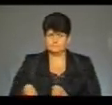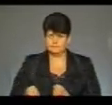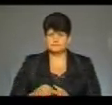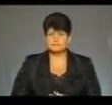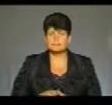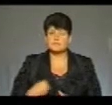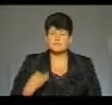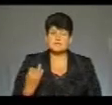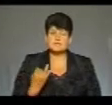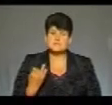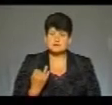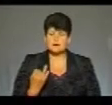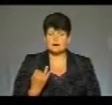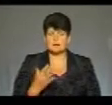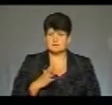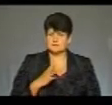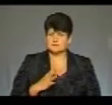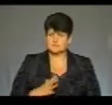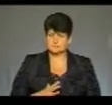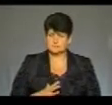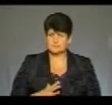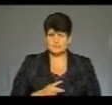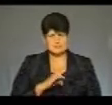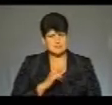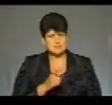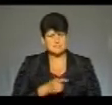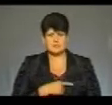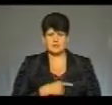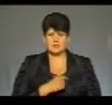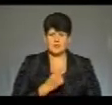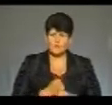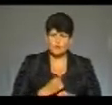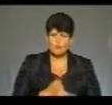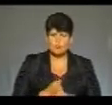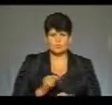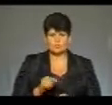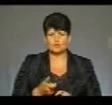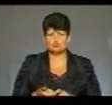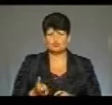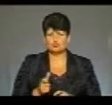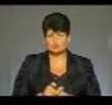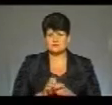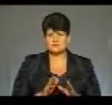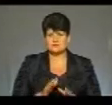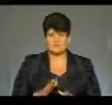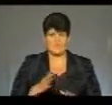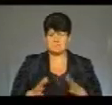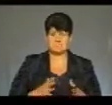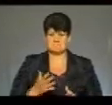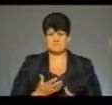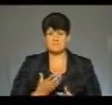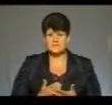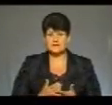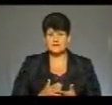Воно цікаво, і виносливість, і сила, і в роботі воно дуже, ну, азарт іде.